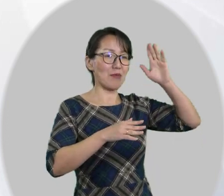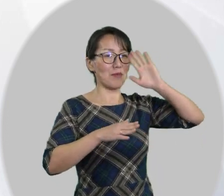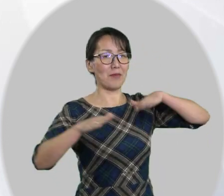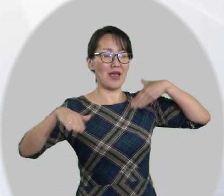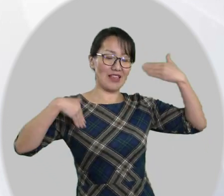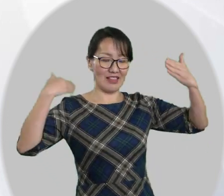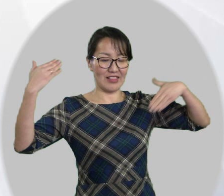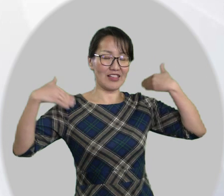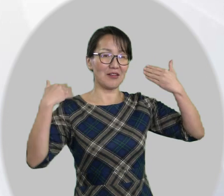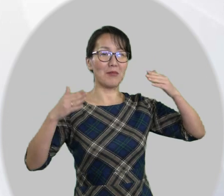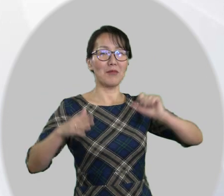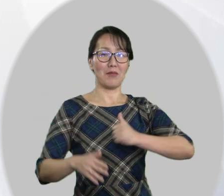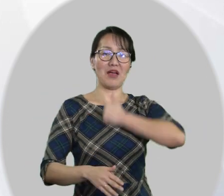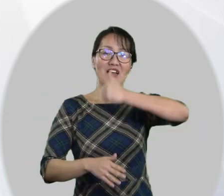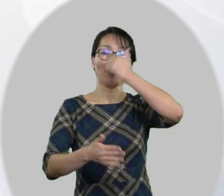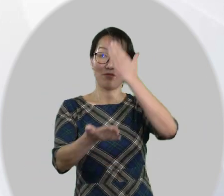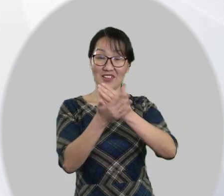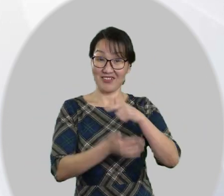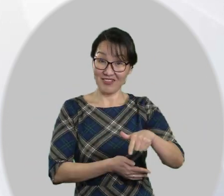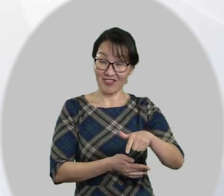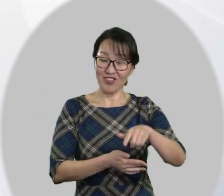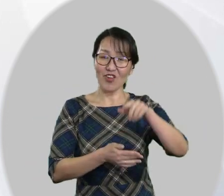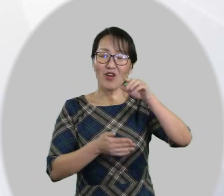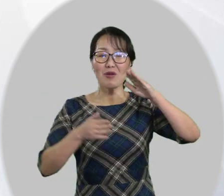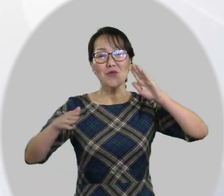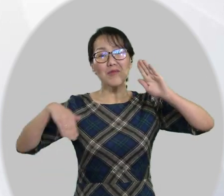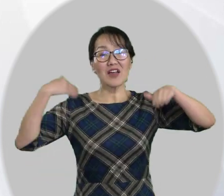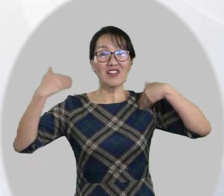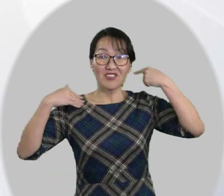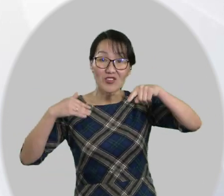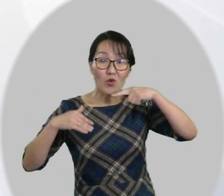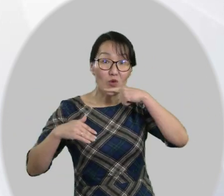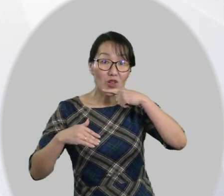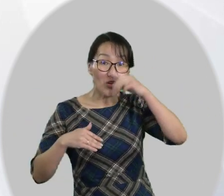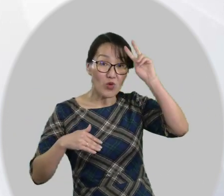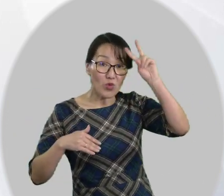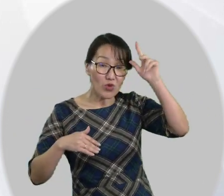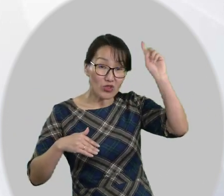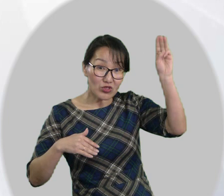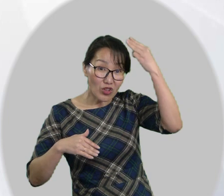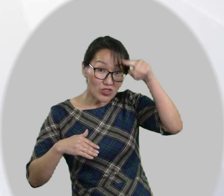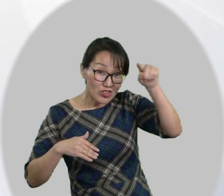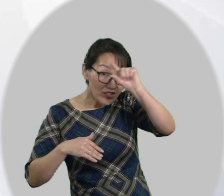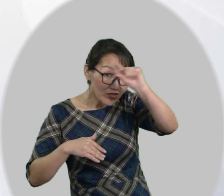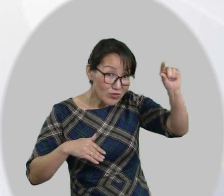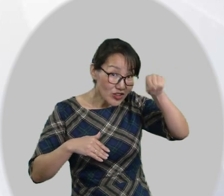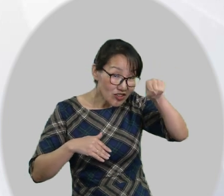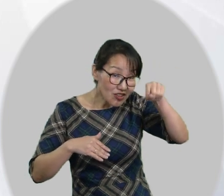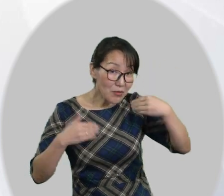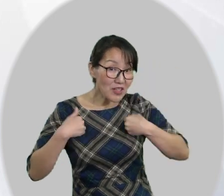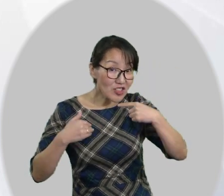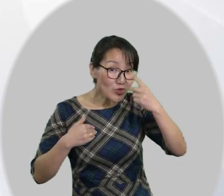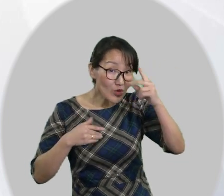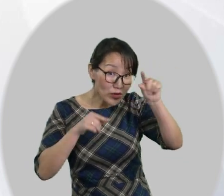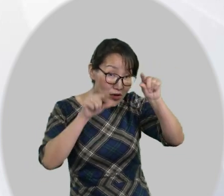ийм өгүүлбэр байна. Эний энэ тодруулсан буюу баярлан гэдэг үгийг саяны хэлсэн багшийнхан хэлсэн